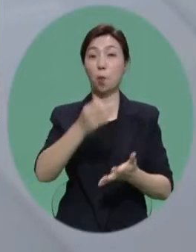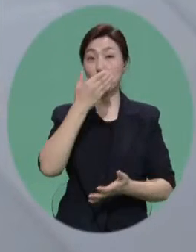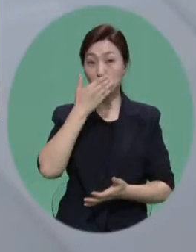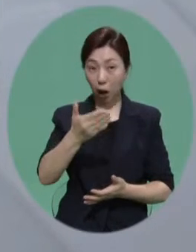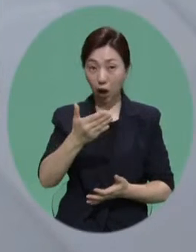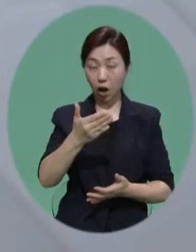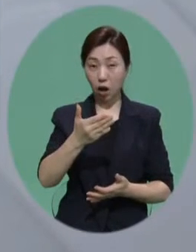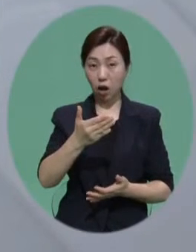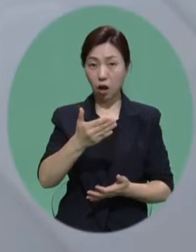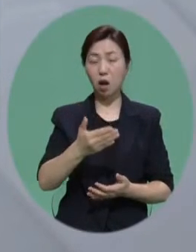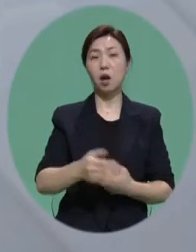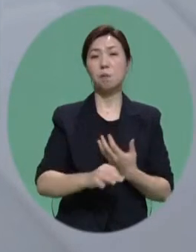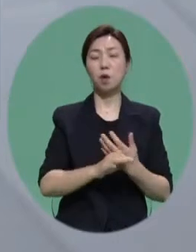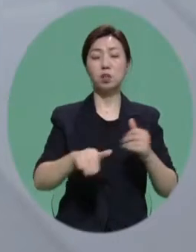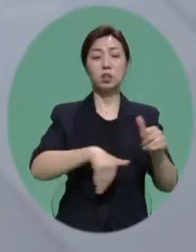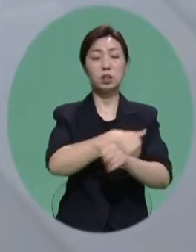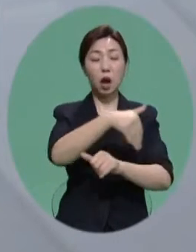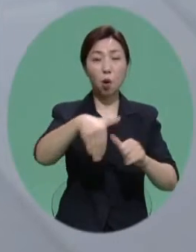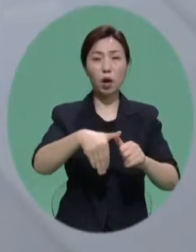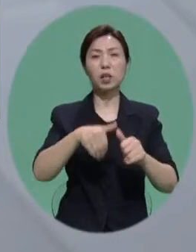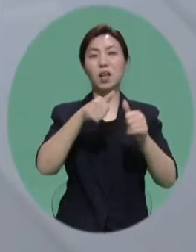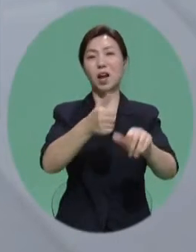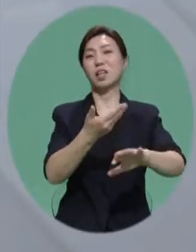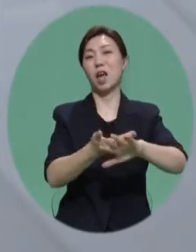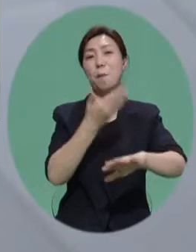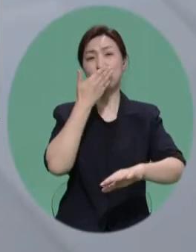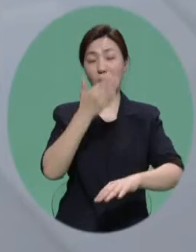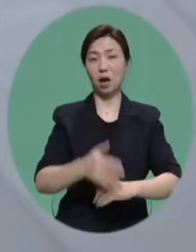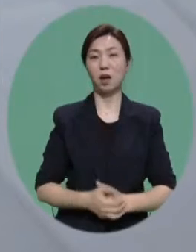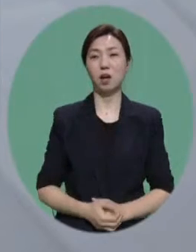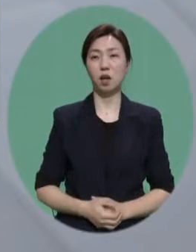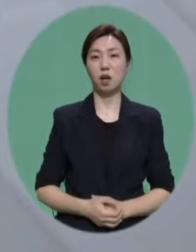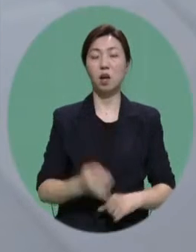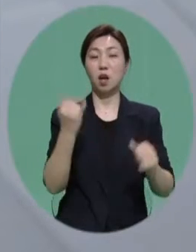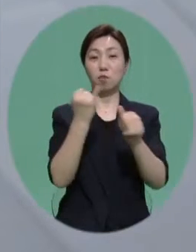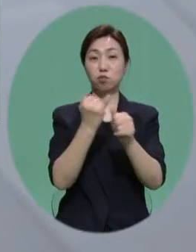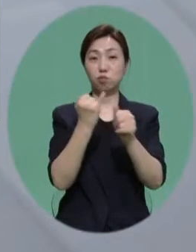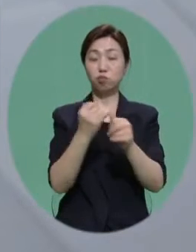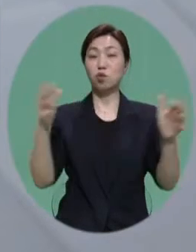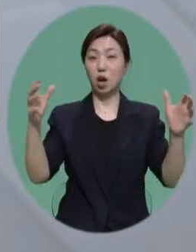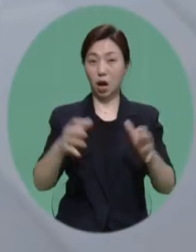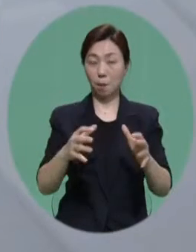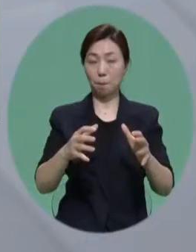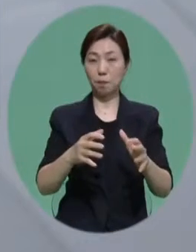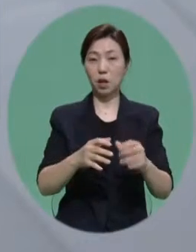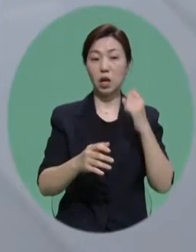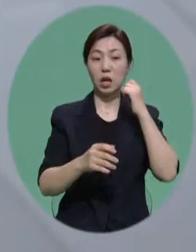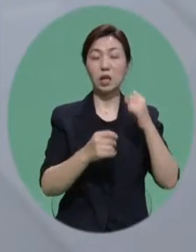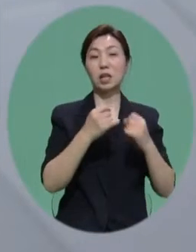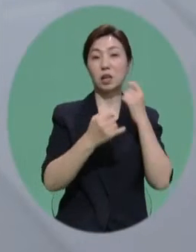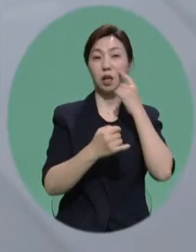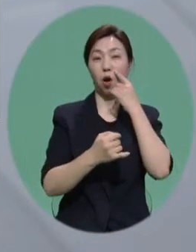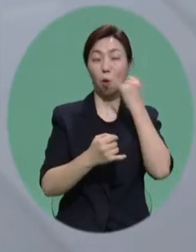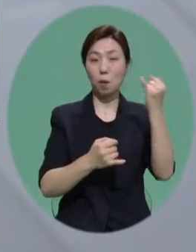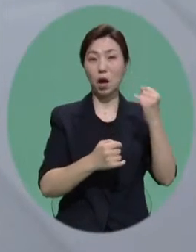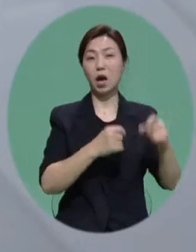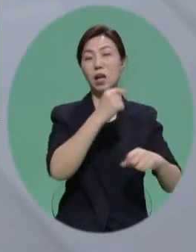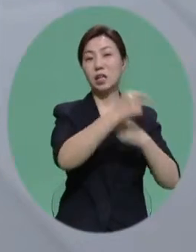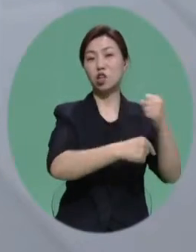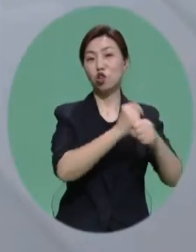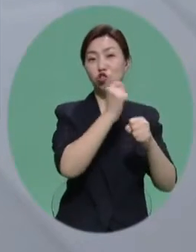따라서 사정에 다룰 수 있기 때문에 부부합산 에서 1년 6개월 13년 단 쓰게 하자는